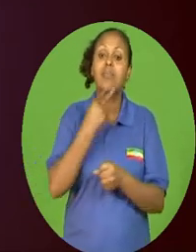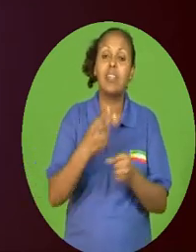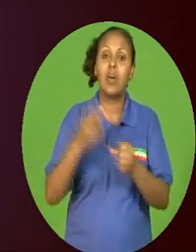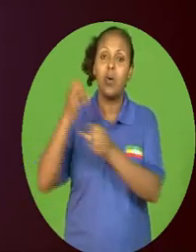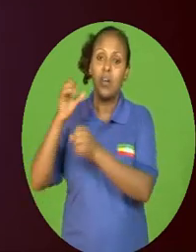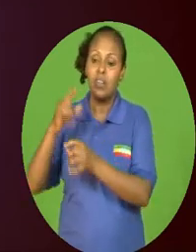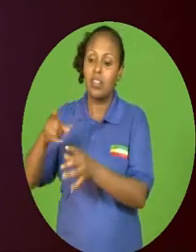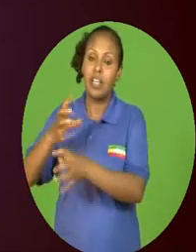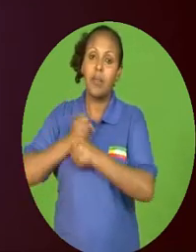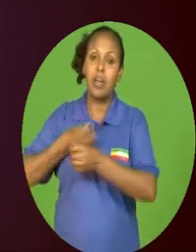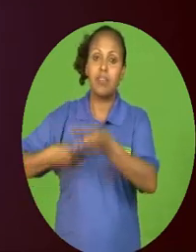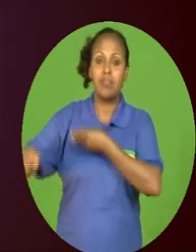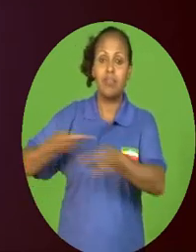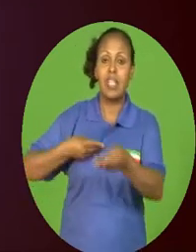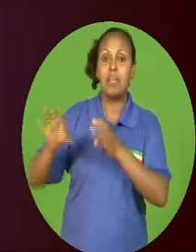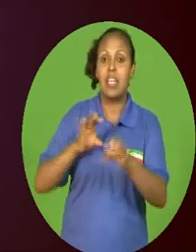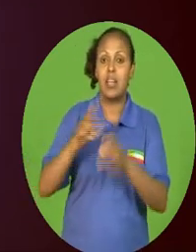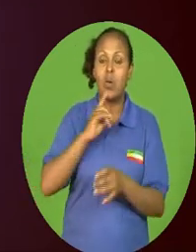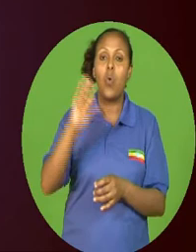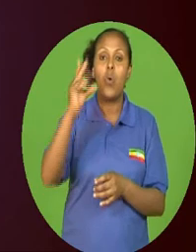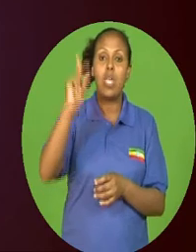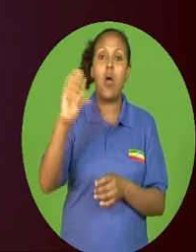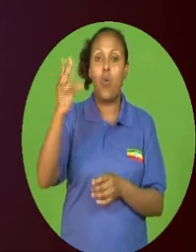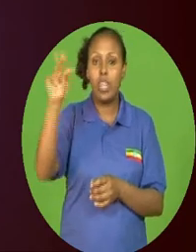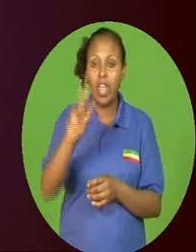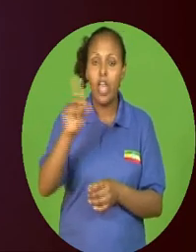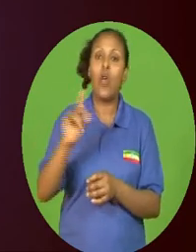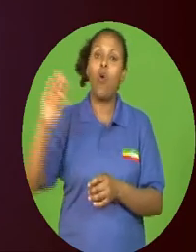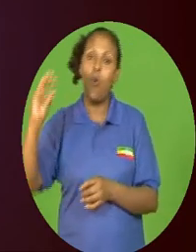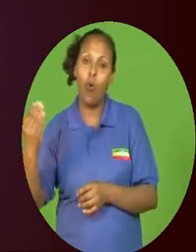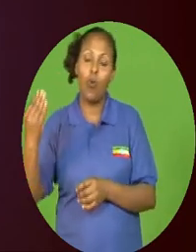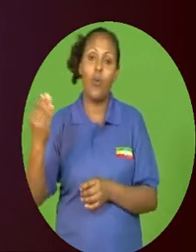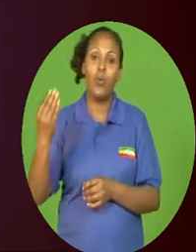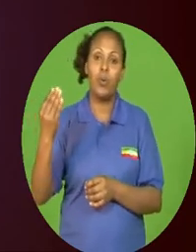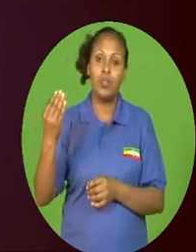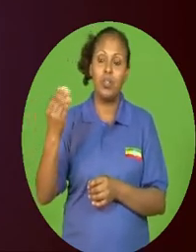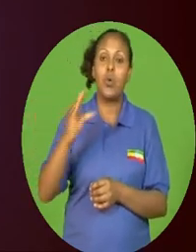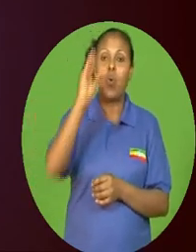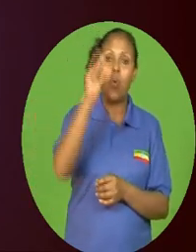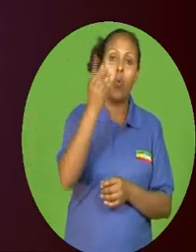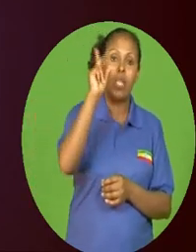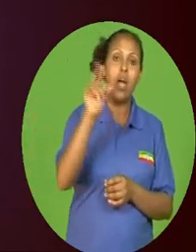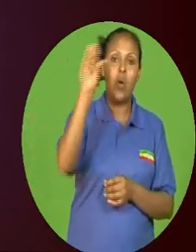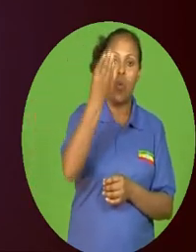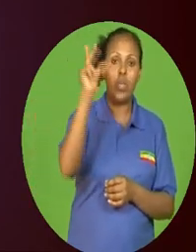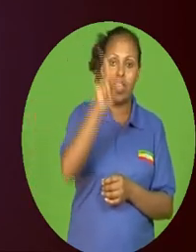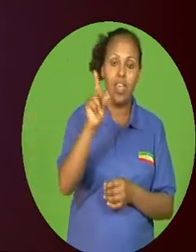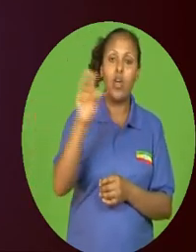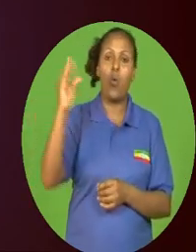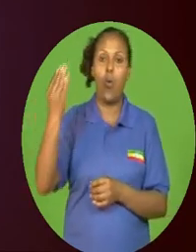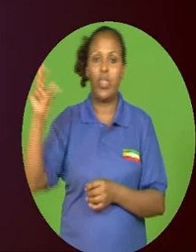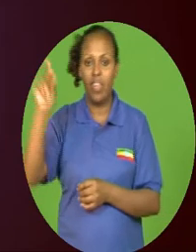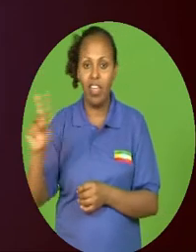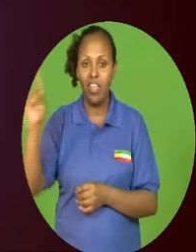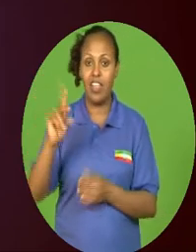ወይም በተቀባይ መካከል የሚካሄድ ቅብብሎች ነው። ሆያ ሆዬ ሆ ሆያ